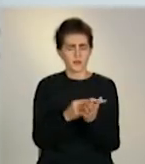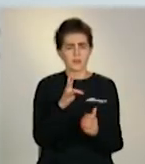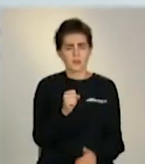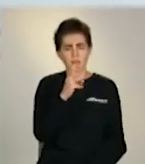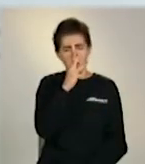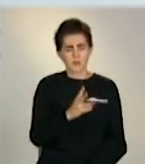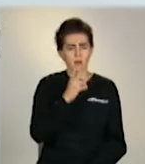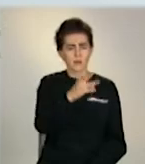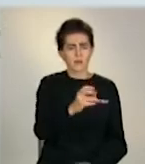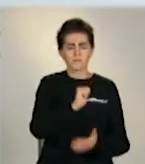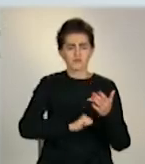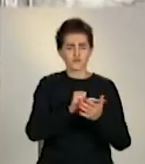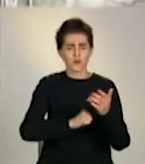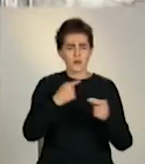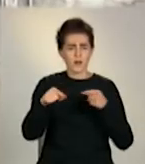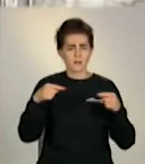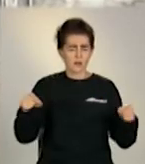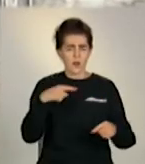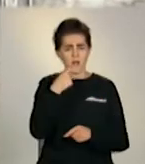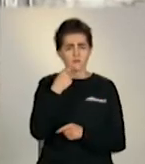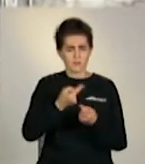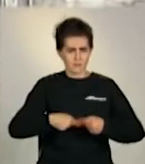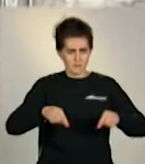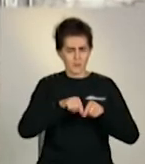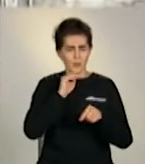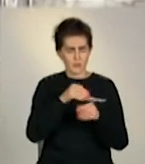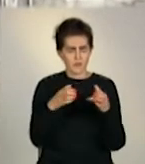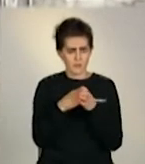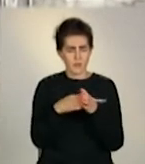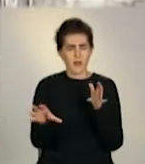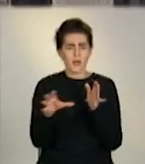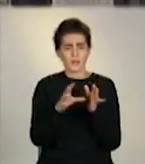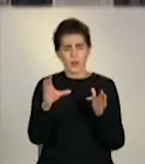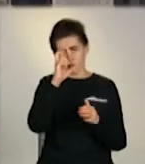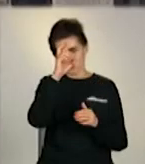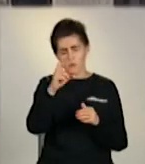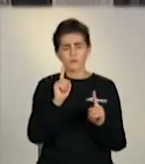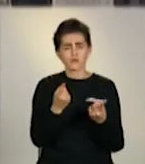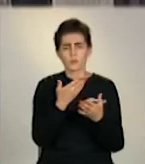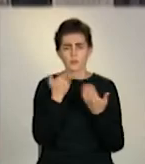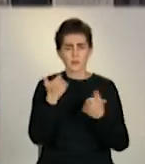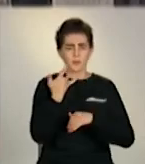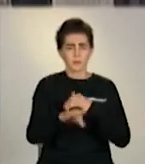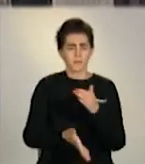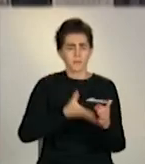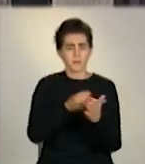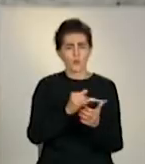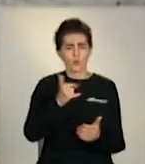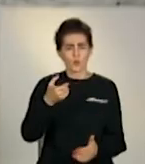зарплату? Причин декілька, кажуть у профспілці. Держкомпанія «Центренерго» не розрахувалася за вугілля, та й